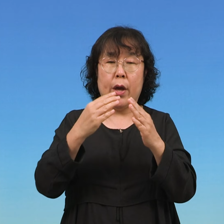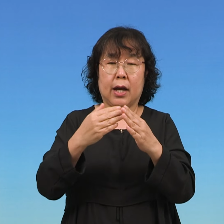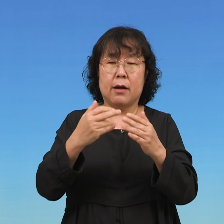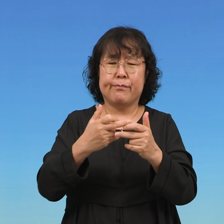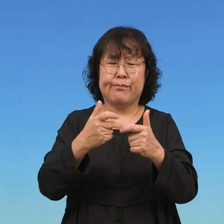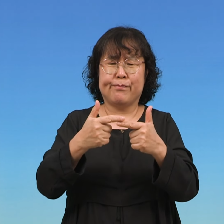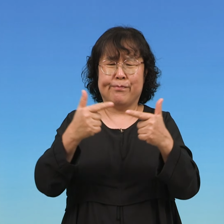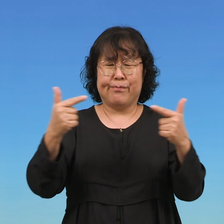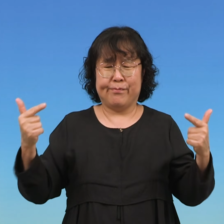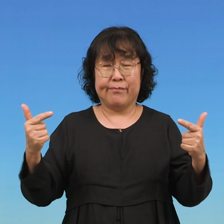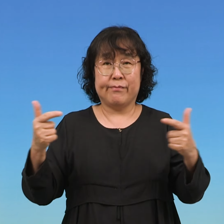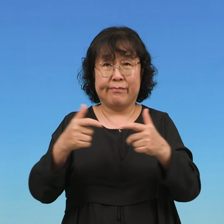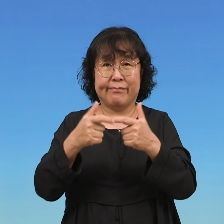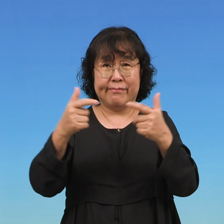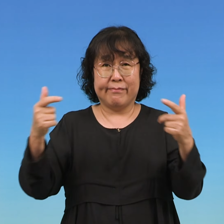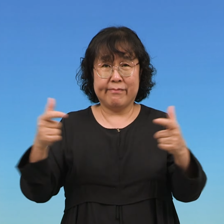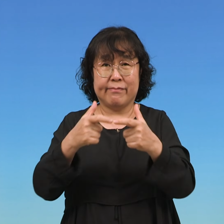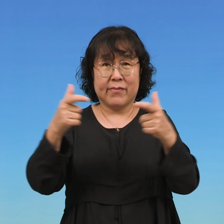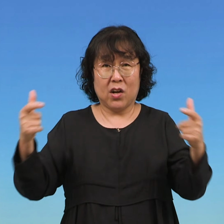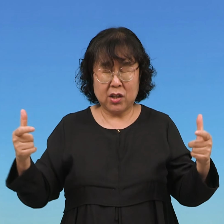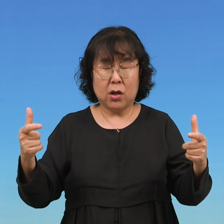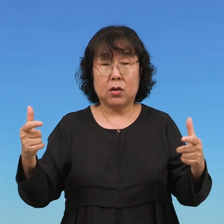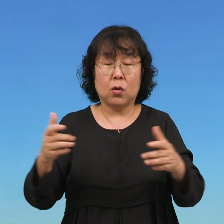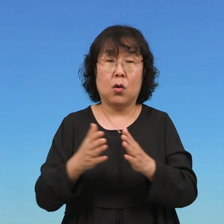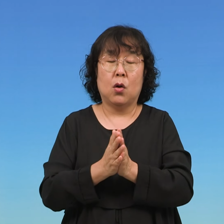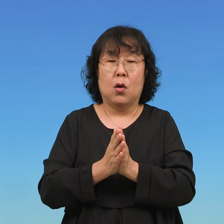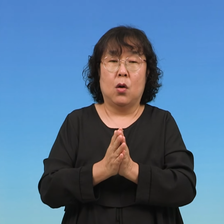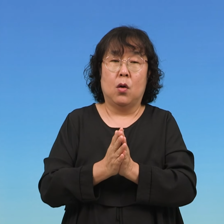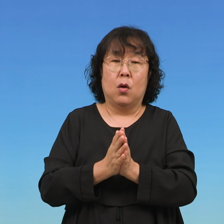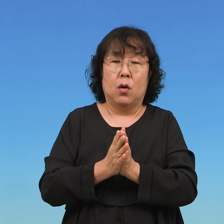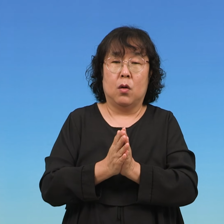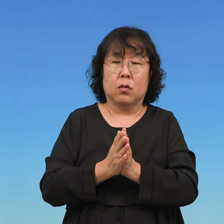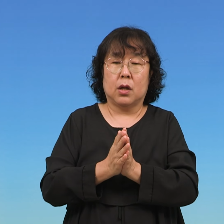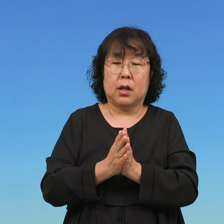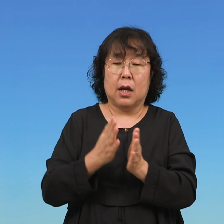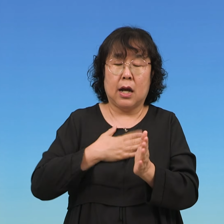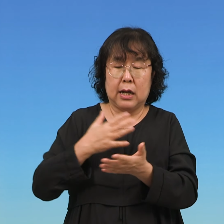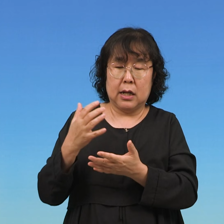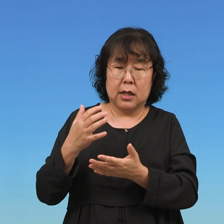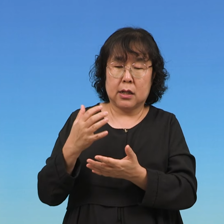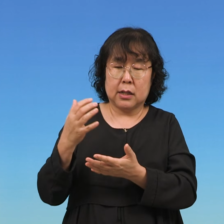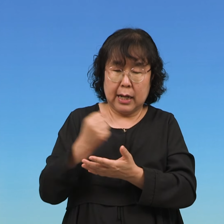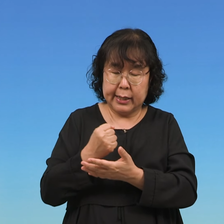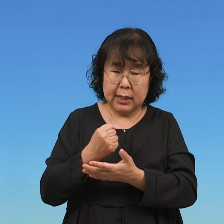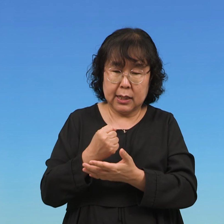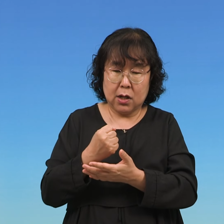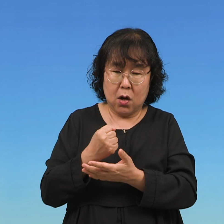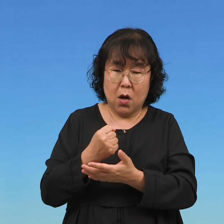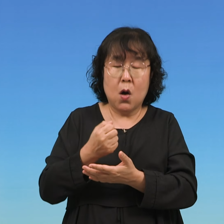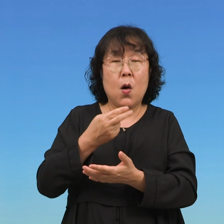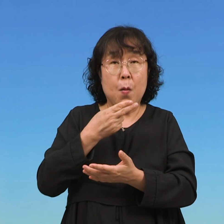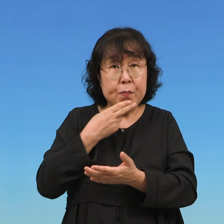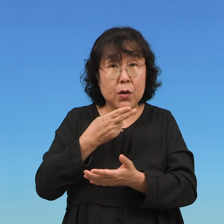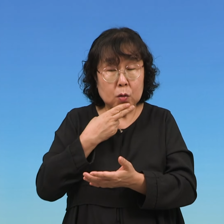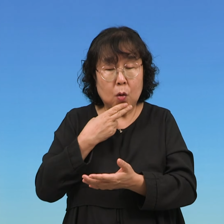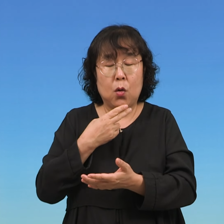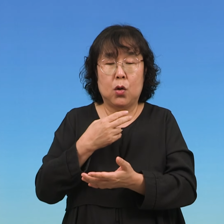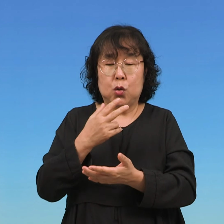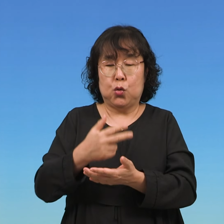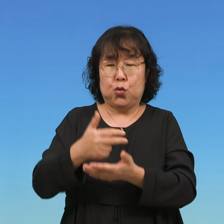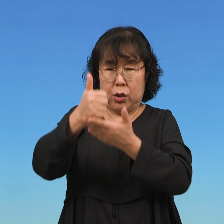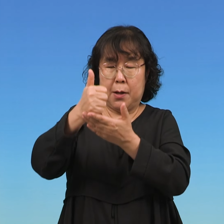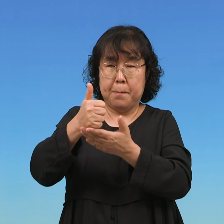이럴 때만이 기쁨이 오는게 아니라는 거예요 갖춘 거 별로 없어도 가서 그대로예요 주님 한 분만으로 나는 만족해